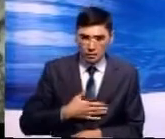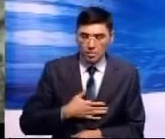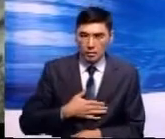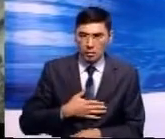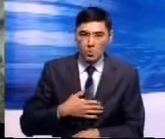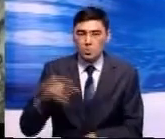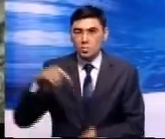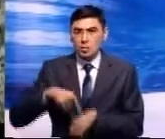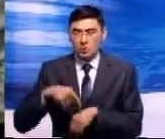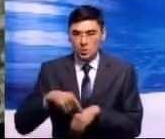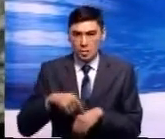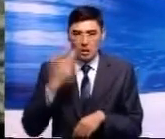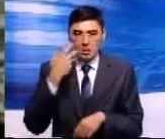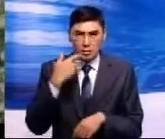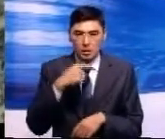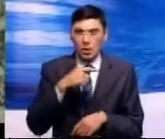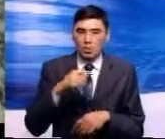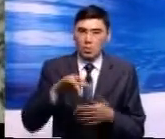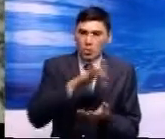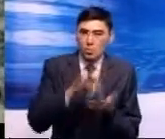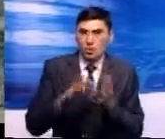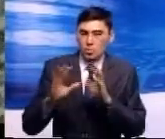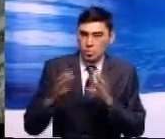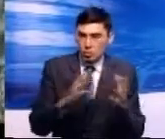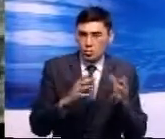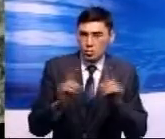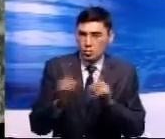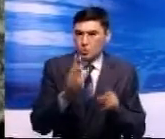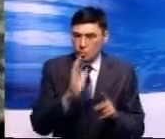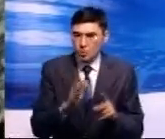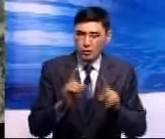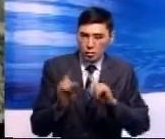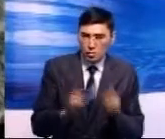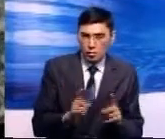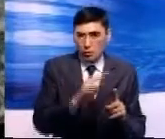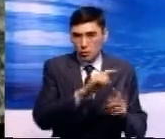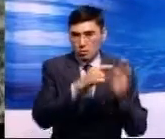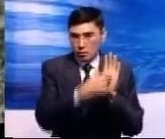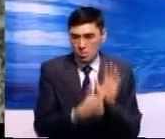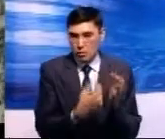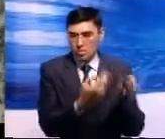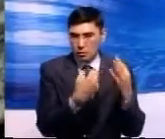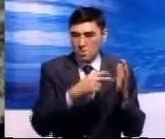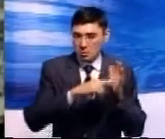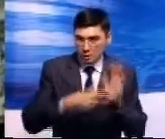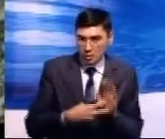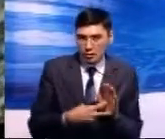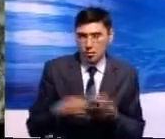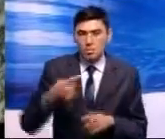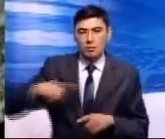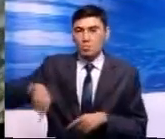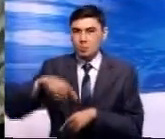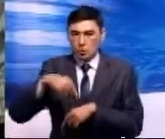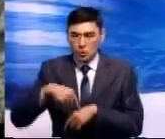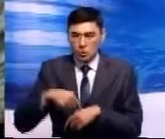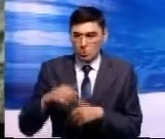что он, когда вводит в курс событий города, что делается. И нам кажется, что